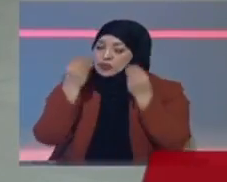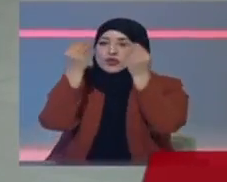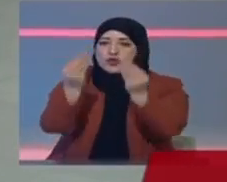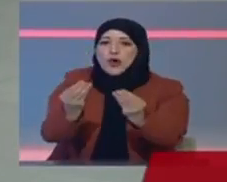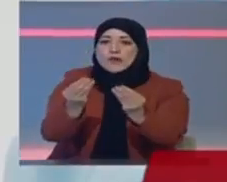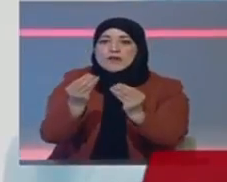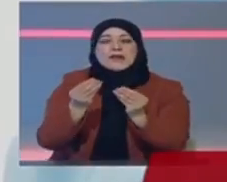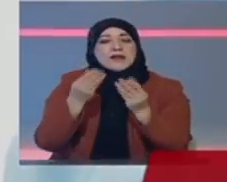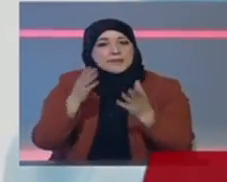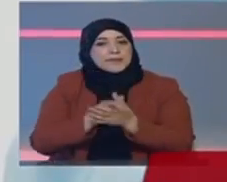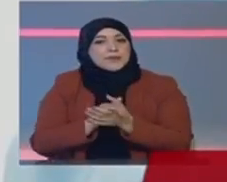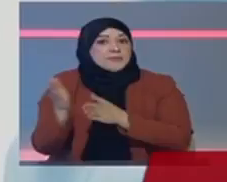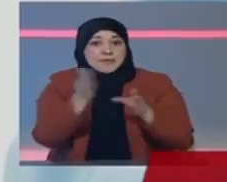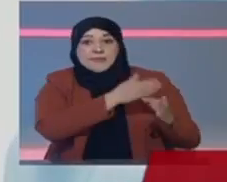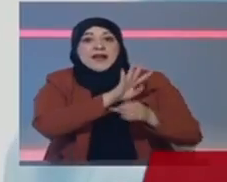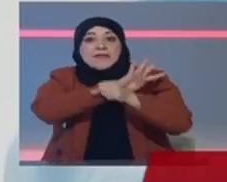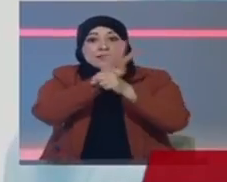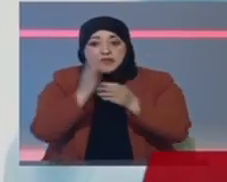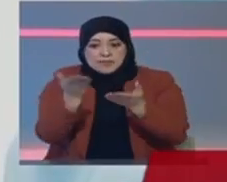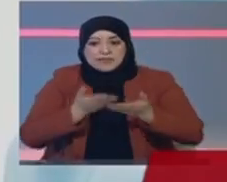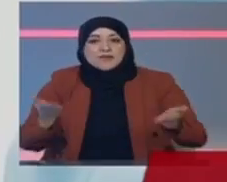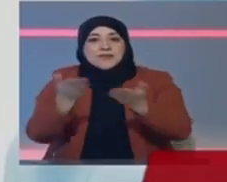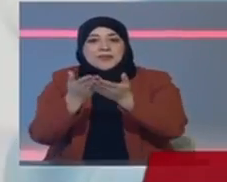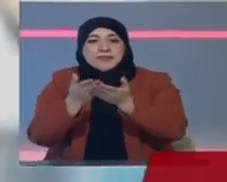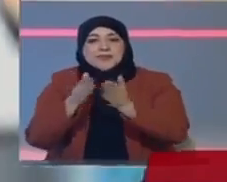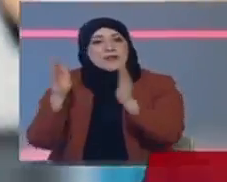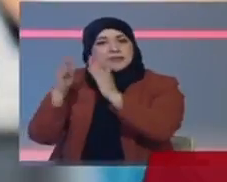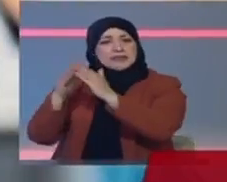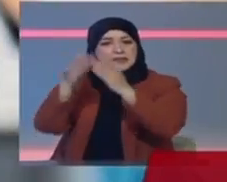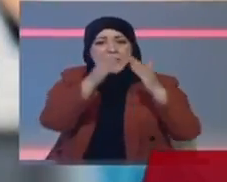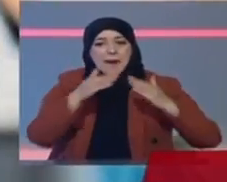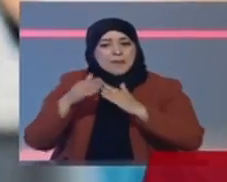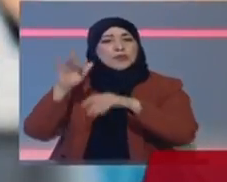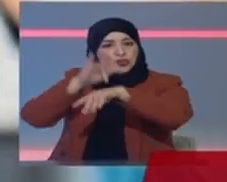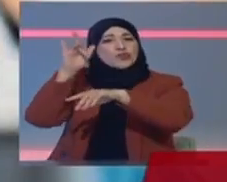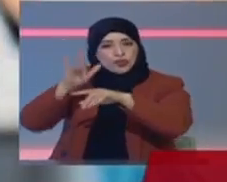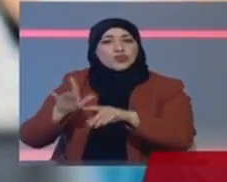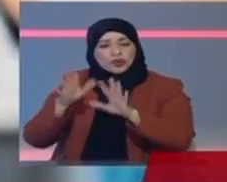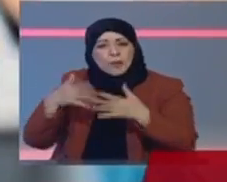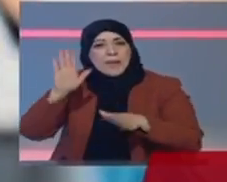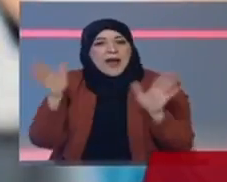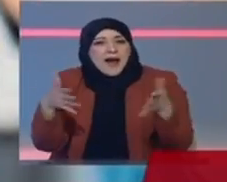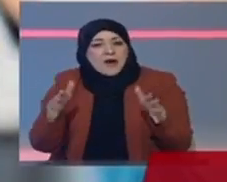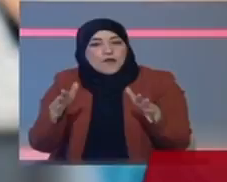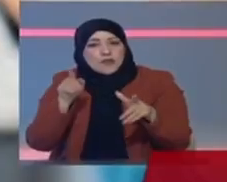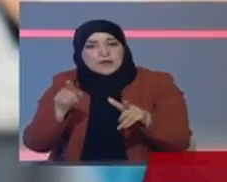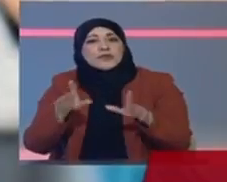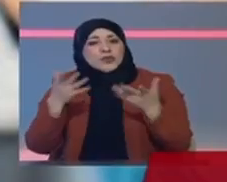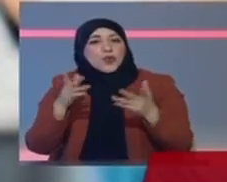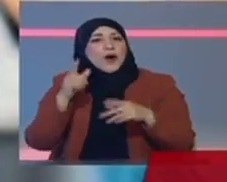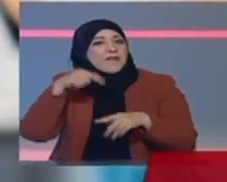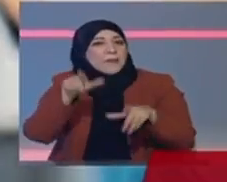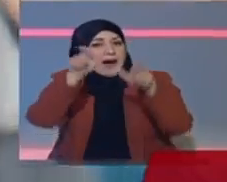الاخ الثالث يذكرون المستجد دخل بعض البيوت واصاب بعض الاشخاص لكن الخوف منه تمكن وفقا للخبراء